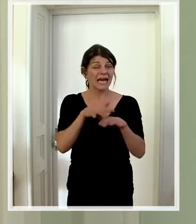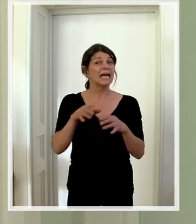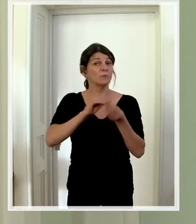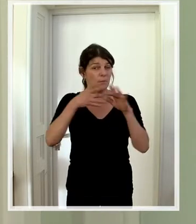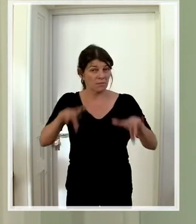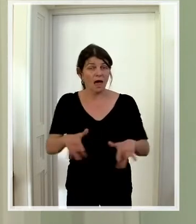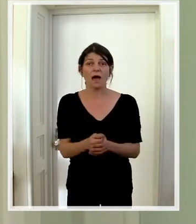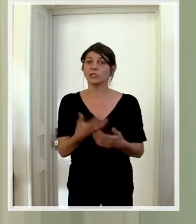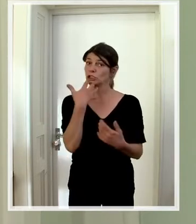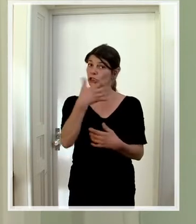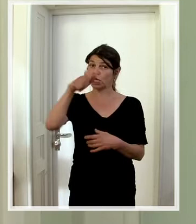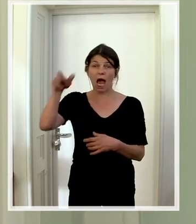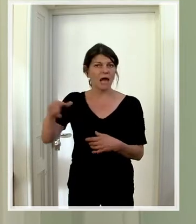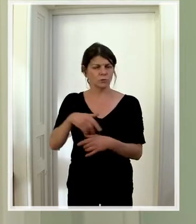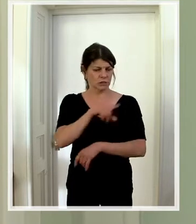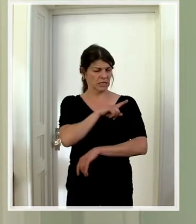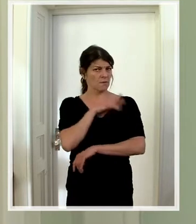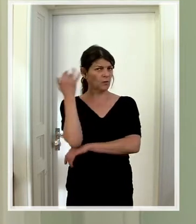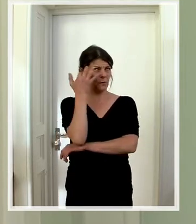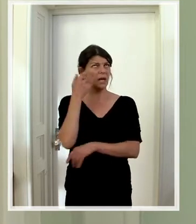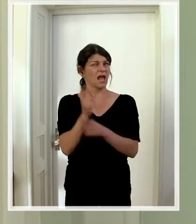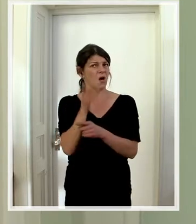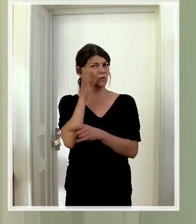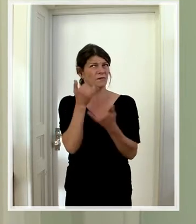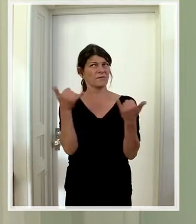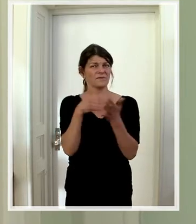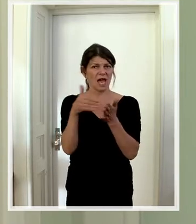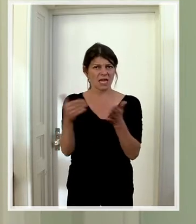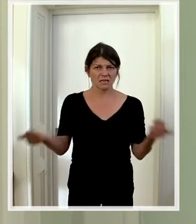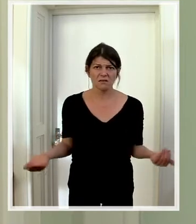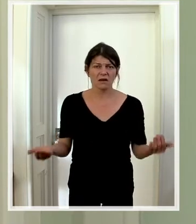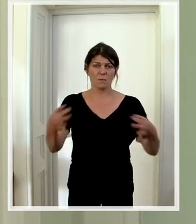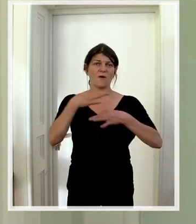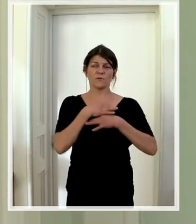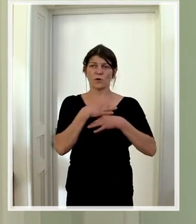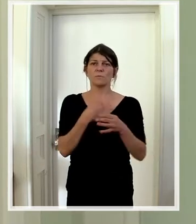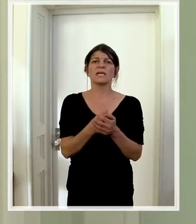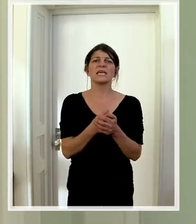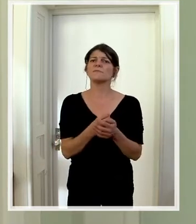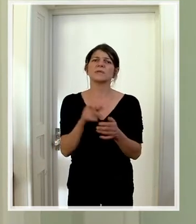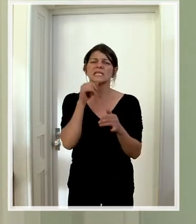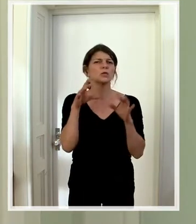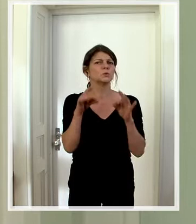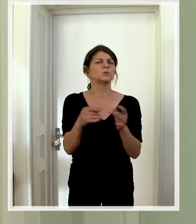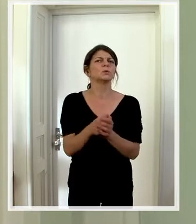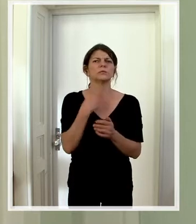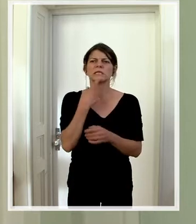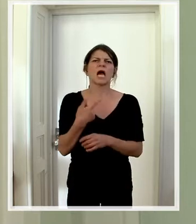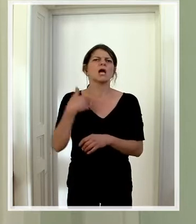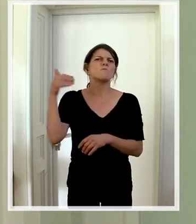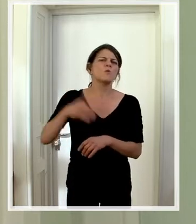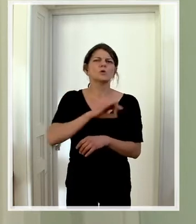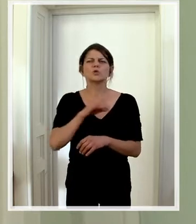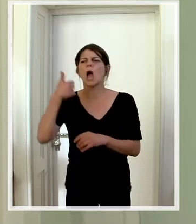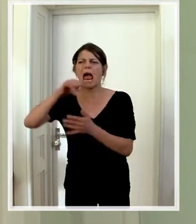Die Schaaner müssen sich eine Fragestellung auch stellen, wo geht es weiter. Hat aber für mich nicht damit zu tun, dass man sieht, man muss nur so ein Projekt